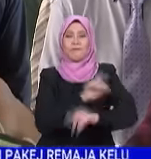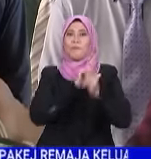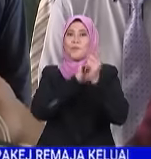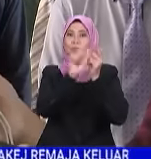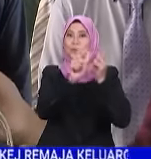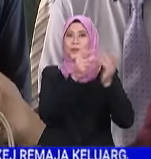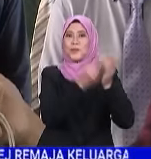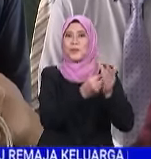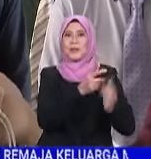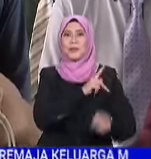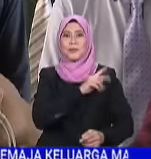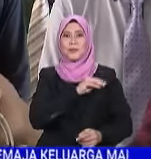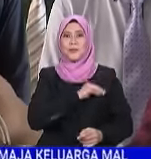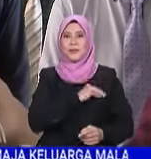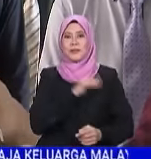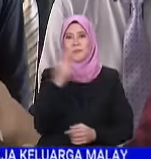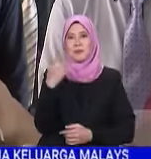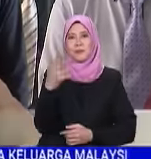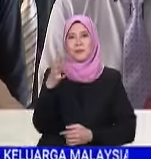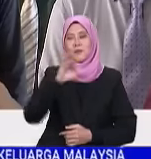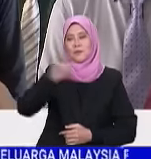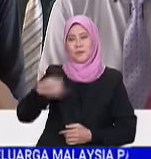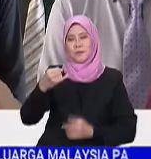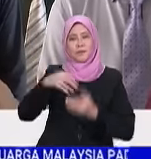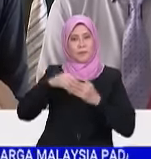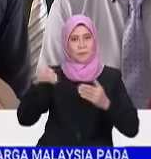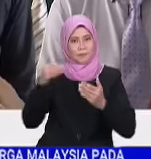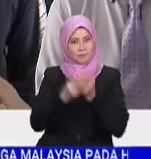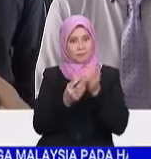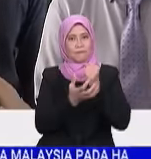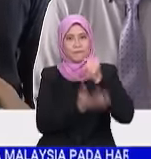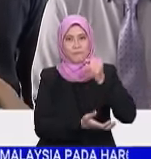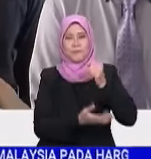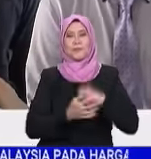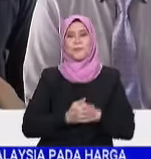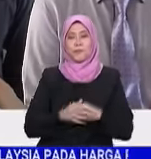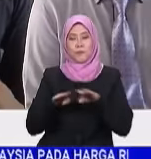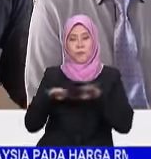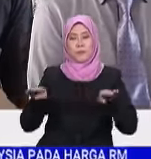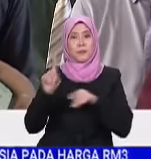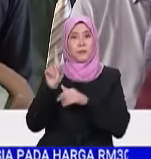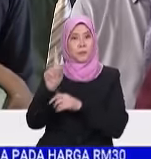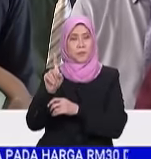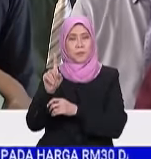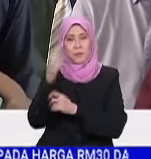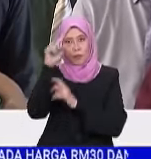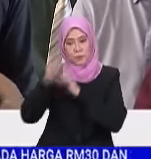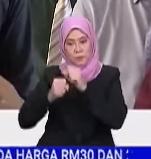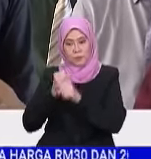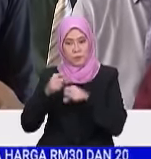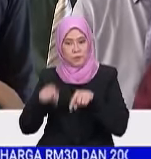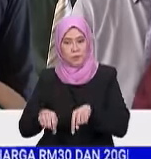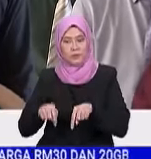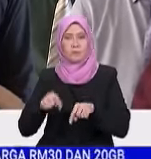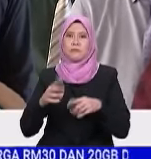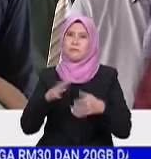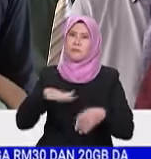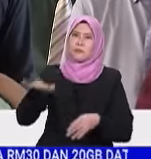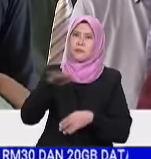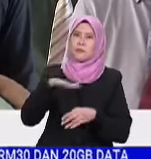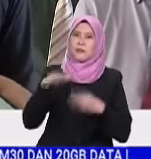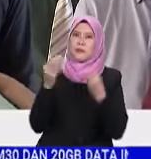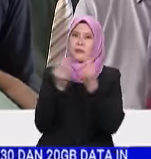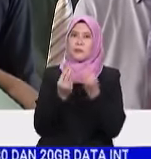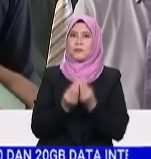berhormat ketua menteri sejumlah rm15 juta untuk fasa pertama pada tahun ini hampir keseluruhan sudah kita